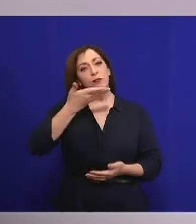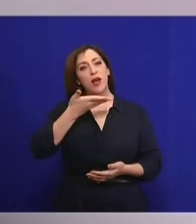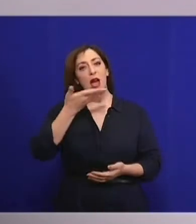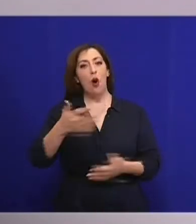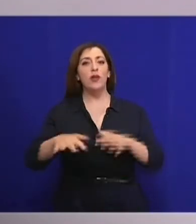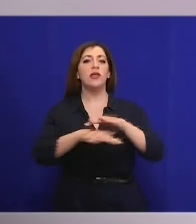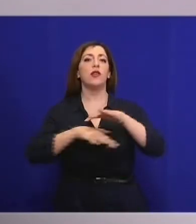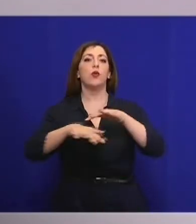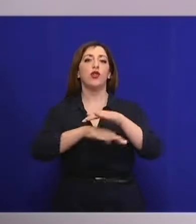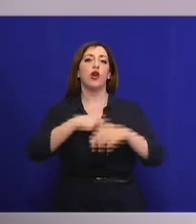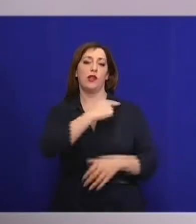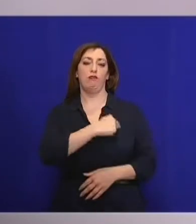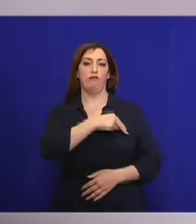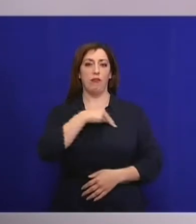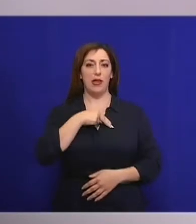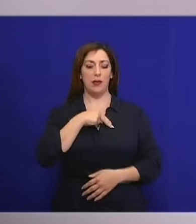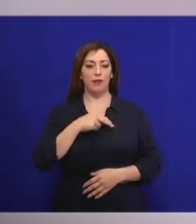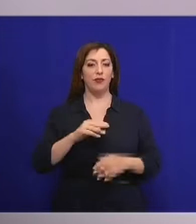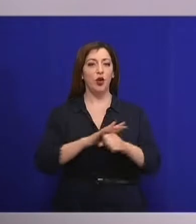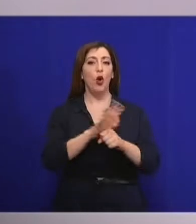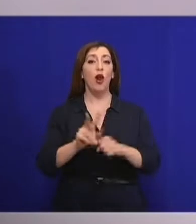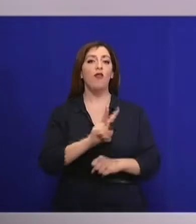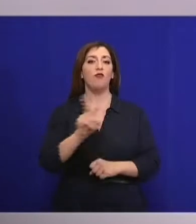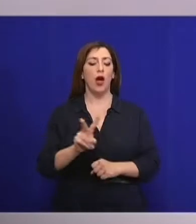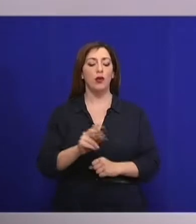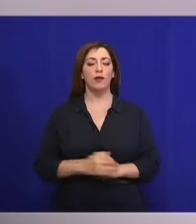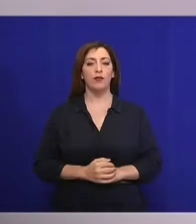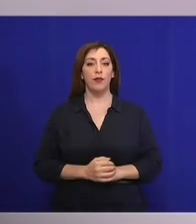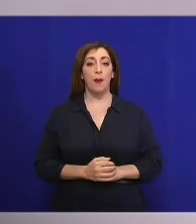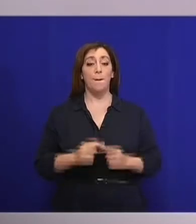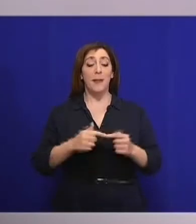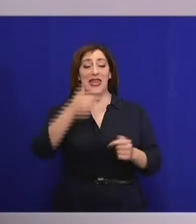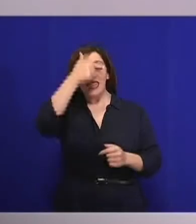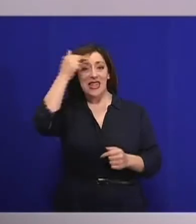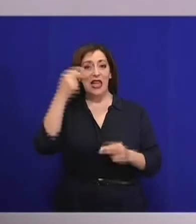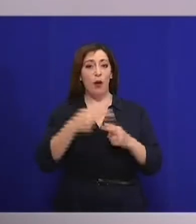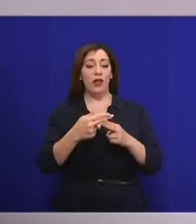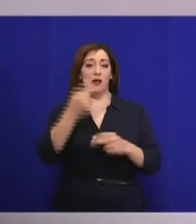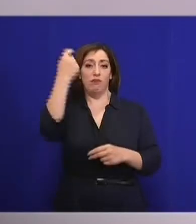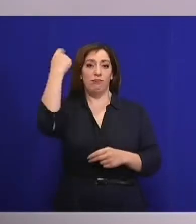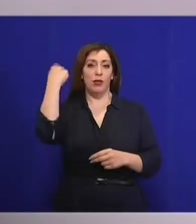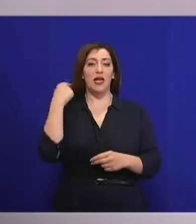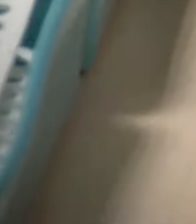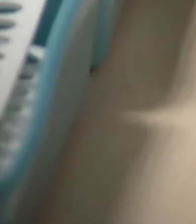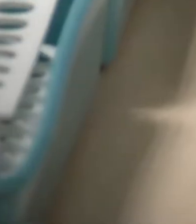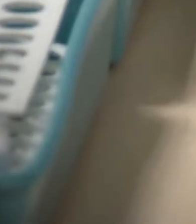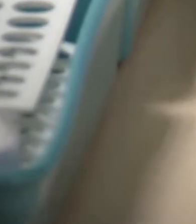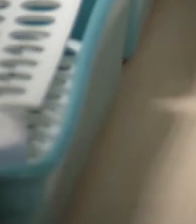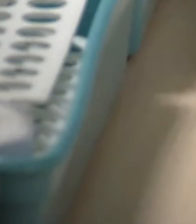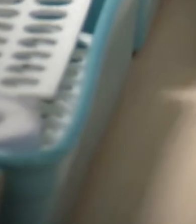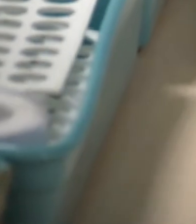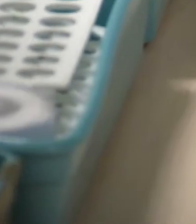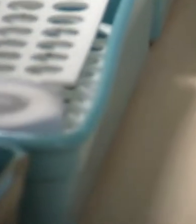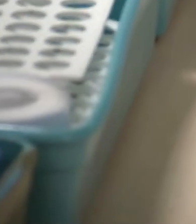Gawċi spigat li fosti zewċ kaziet ġudda in malti ta' 40 sena li kien kuntat fu il-postaxxol ta' li rizulta